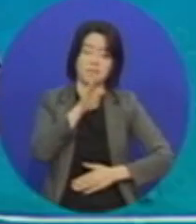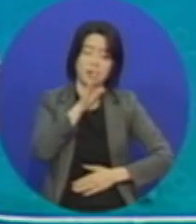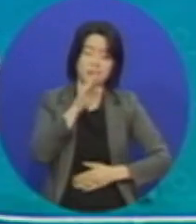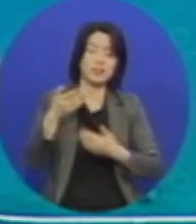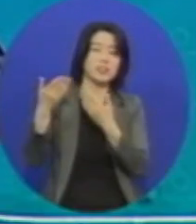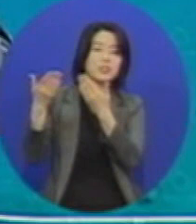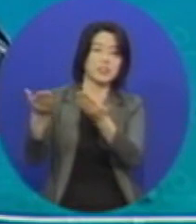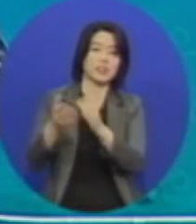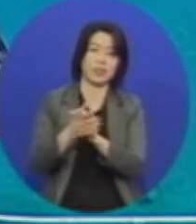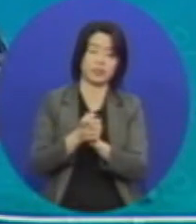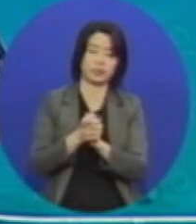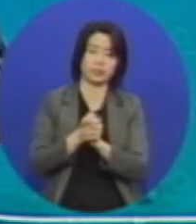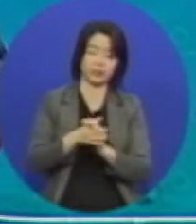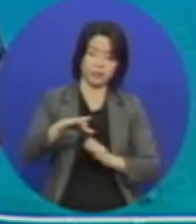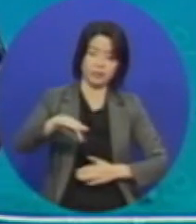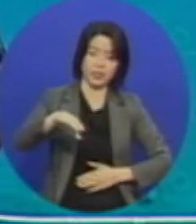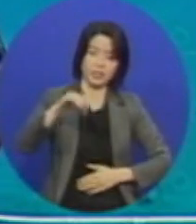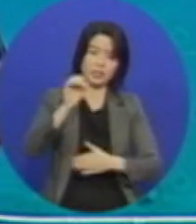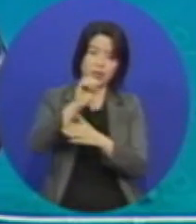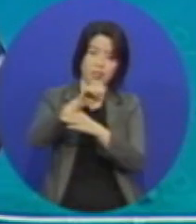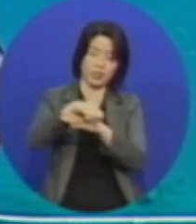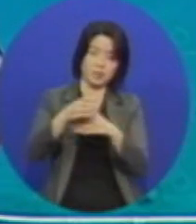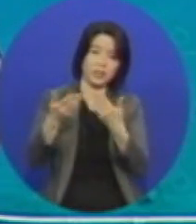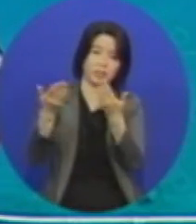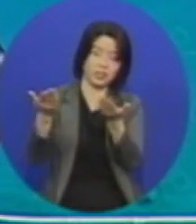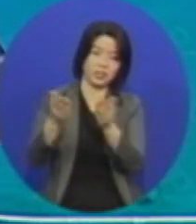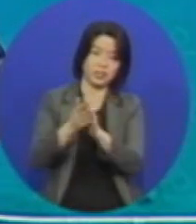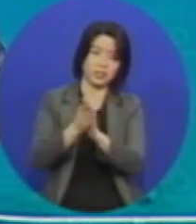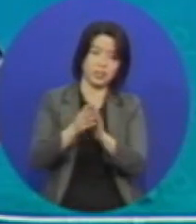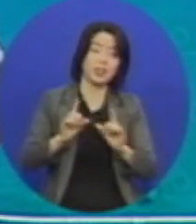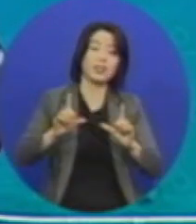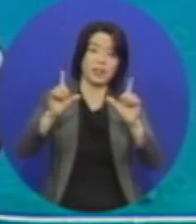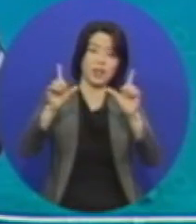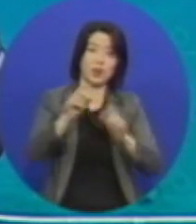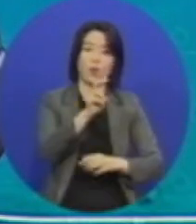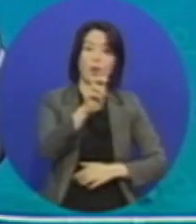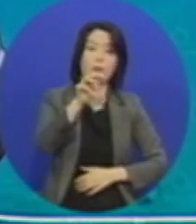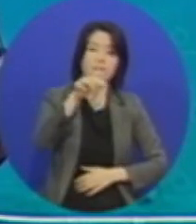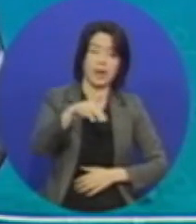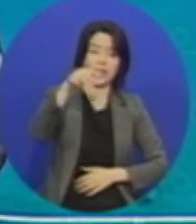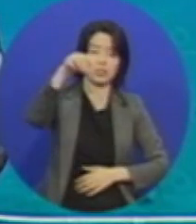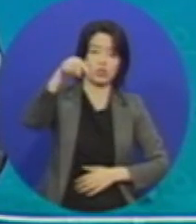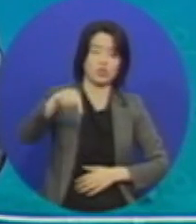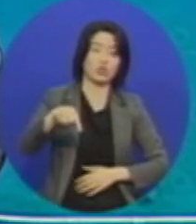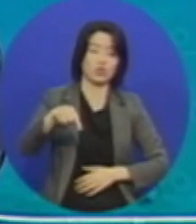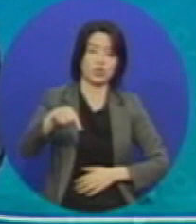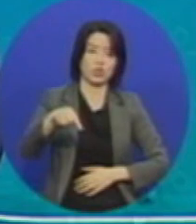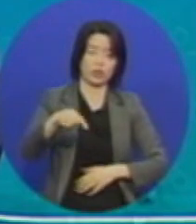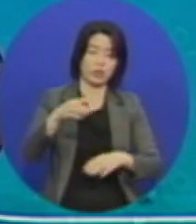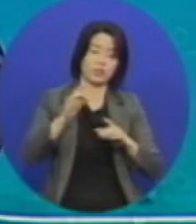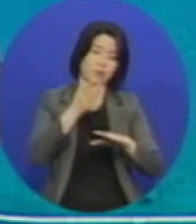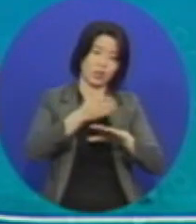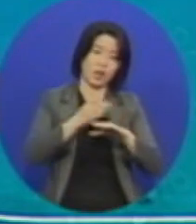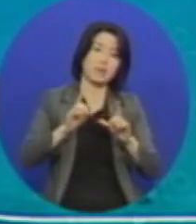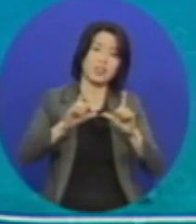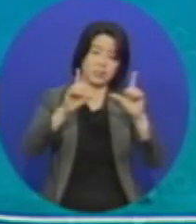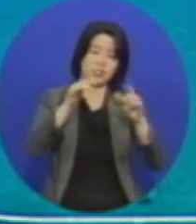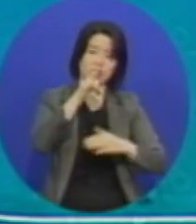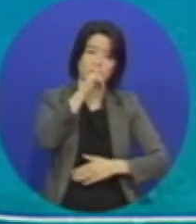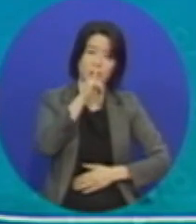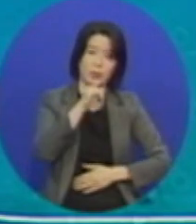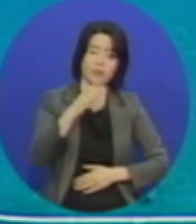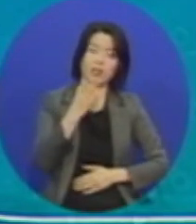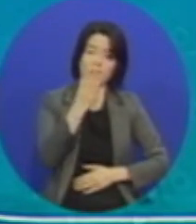겁니다 그리고 이 첫 열매를 드리는 절기로 맥주 감사절을 찍기 라고 하셨어요 이스라엘 백성이